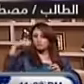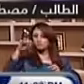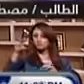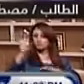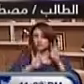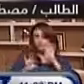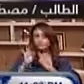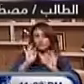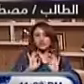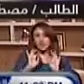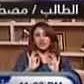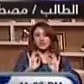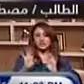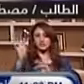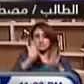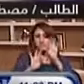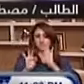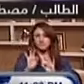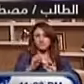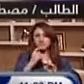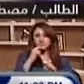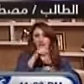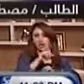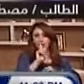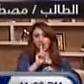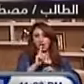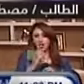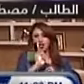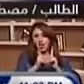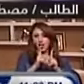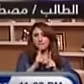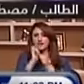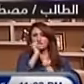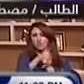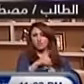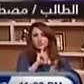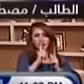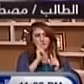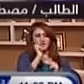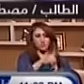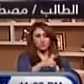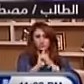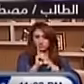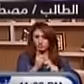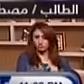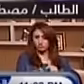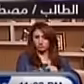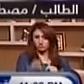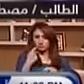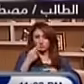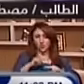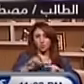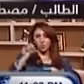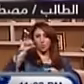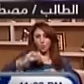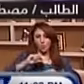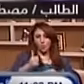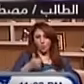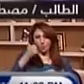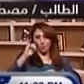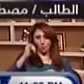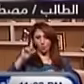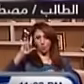دقايق وائل غنيم ده عميل مش عارف مين ده عميل. شوف وائل غنيم دلوقتي بيعمل ايه، عامل اكاديميه محترمه جدا اسمها اكاديميه التحرير،